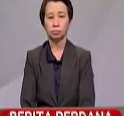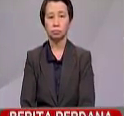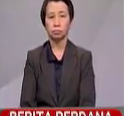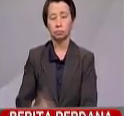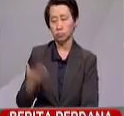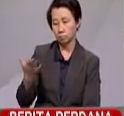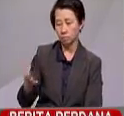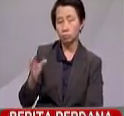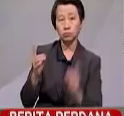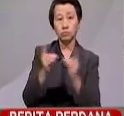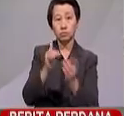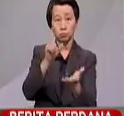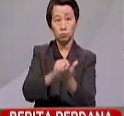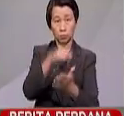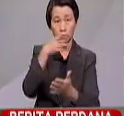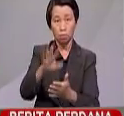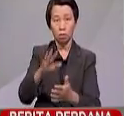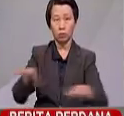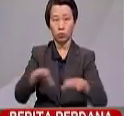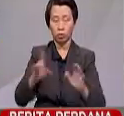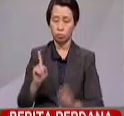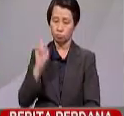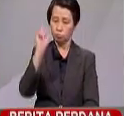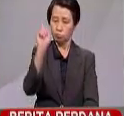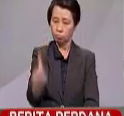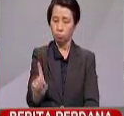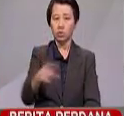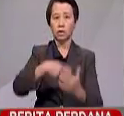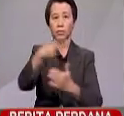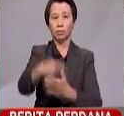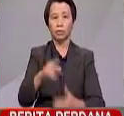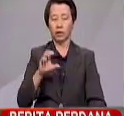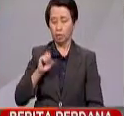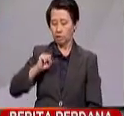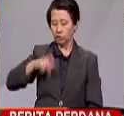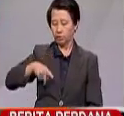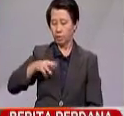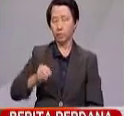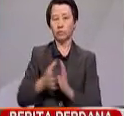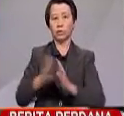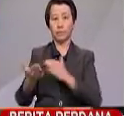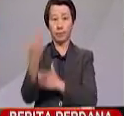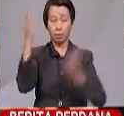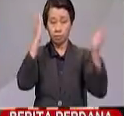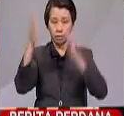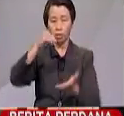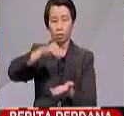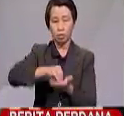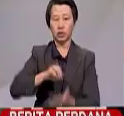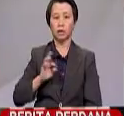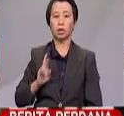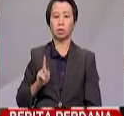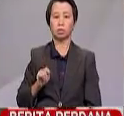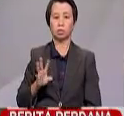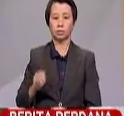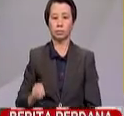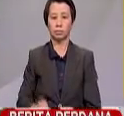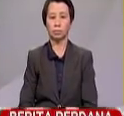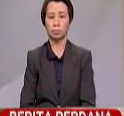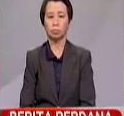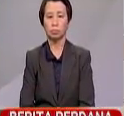Alisa ditemui media sejurus selepas membuat penampilan pada program Selamat Pagi Malaysia di Angkasa Puri. Kamu adalah